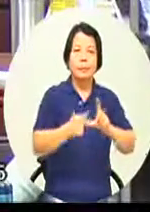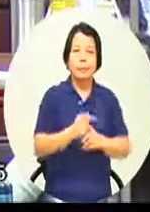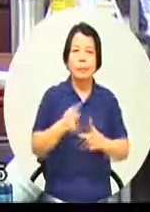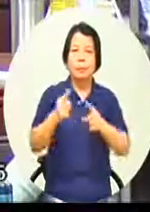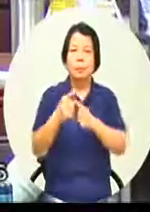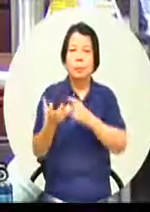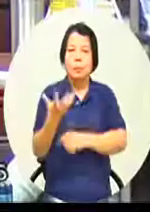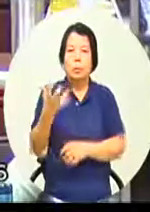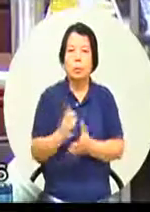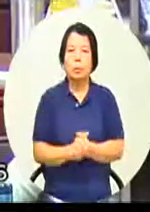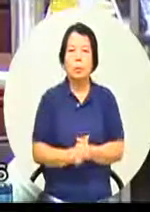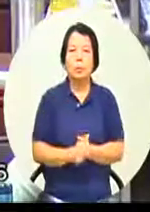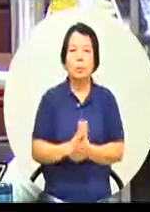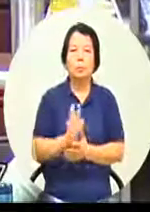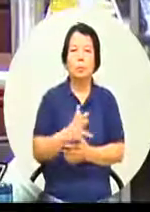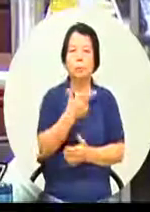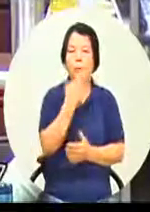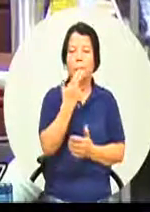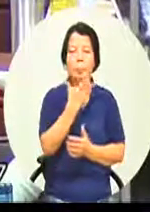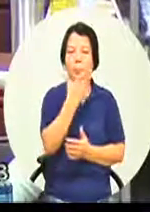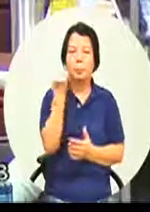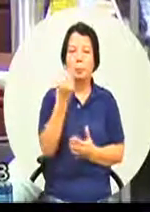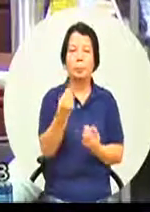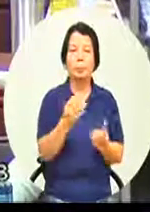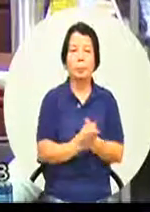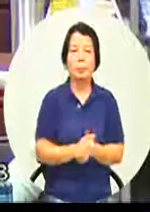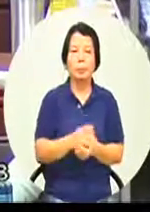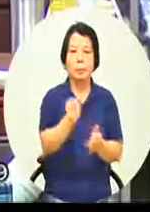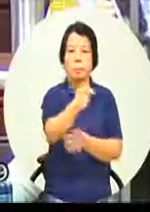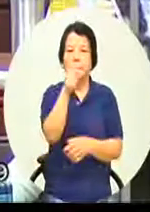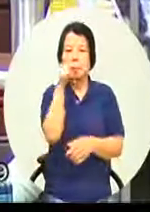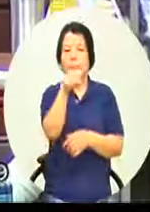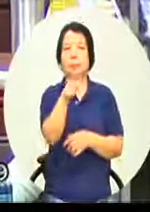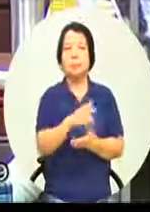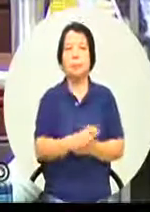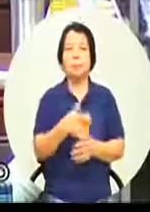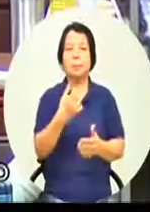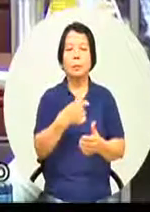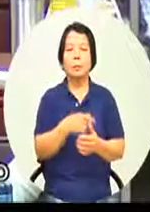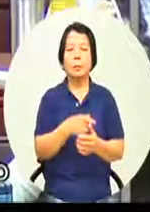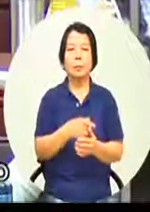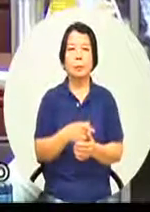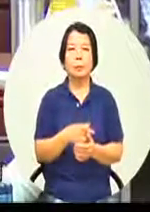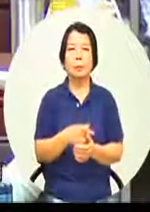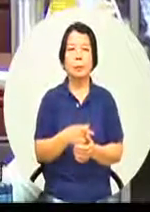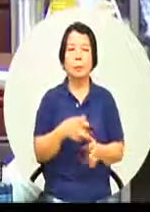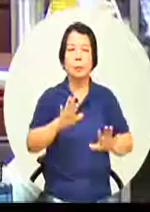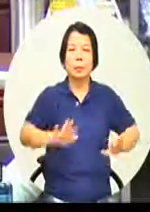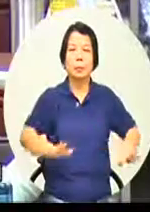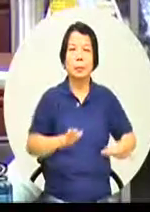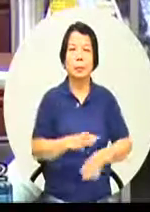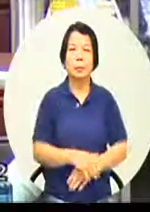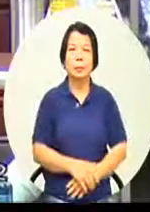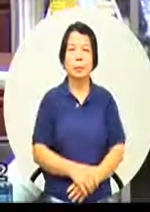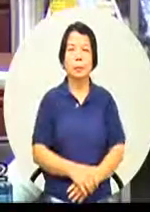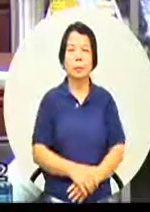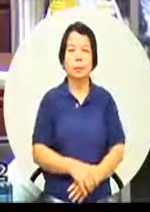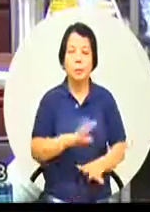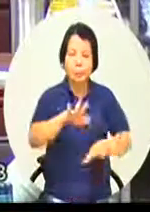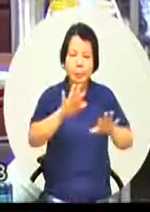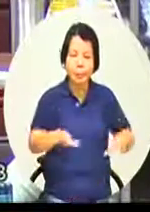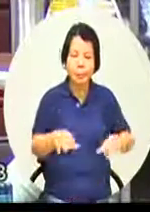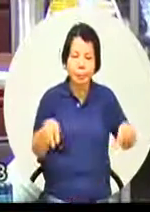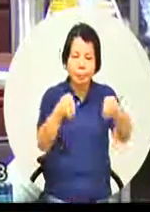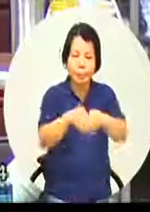密集，可能比较不大方便，所以它在比较偏远的郊区呢目前正在磨合当中